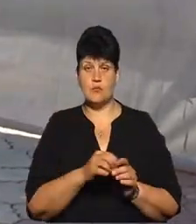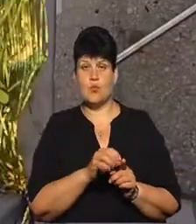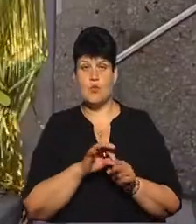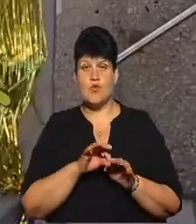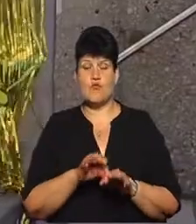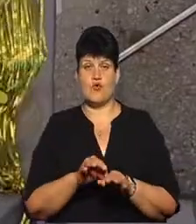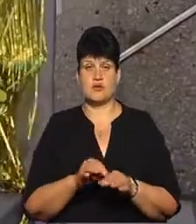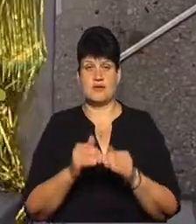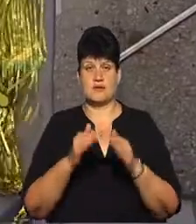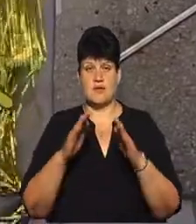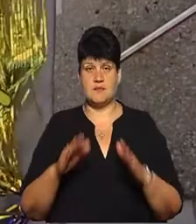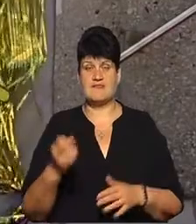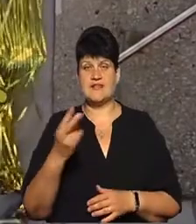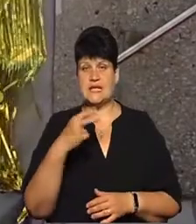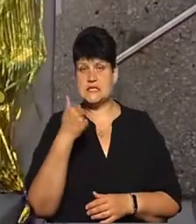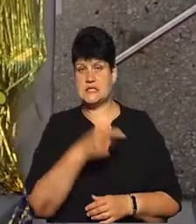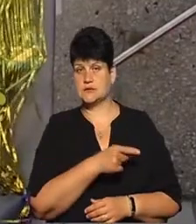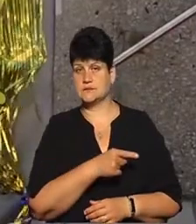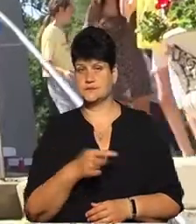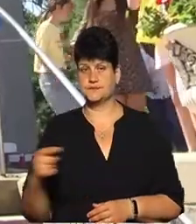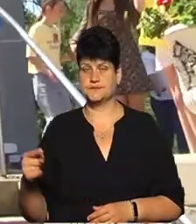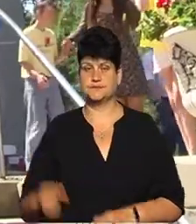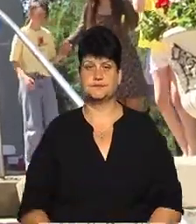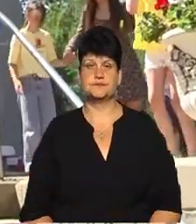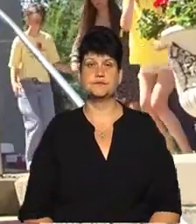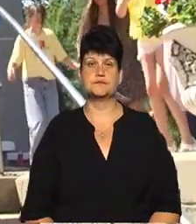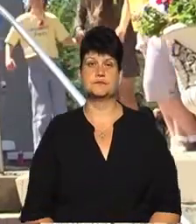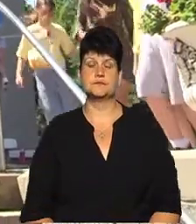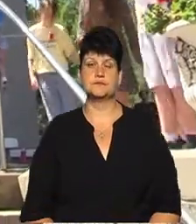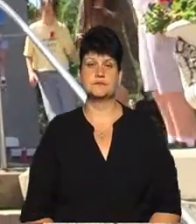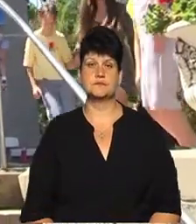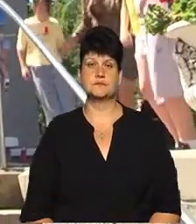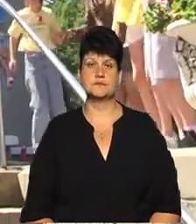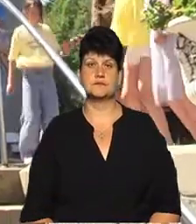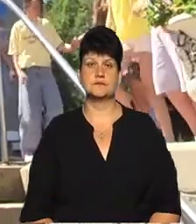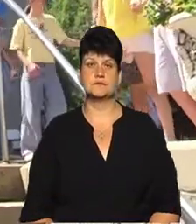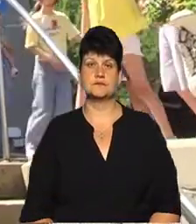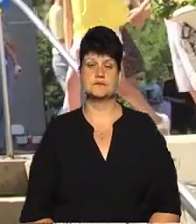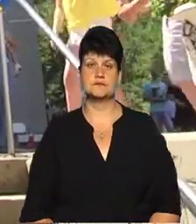поспіль. Людмила Путькалець, Василь Панчук, новини на Суспільному, Тернопільщина.